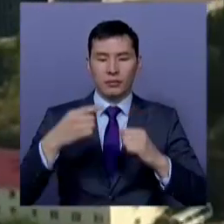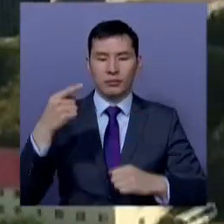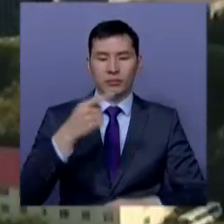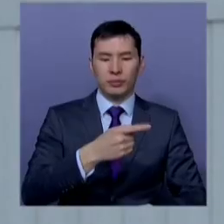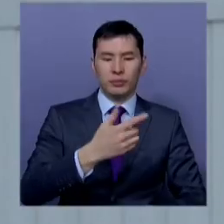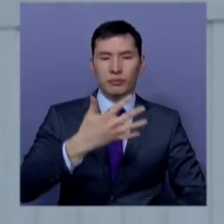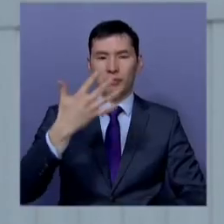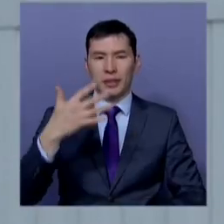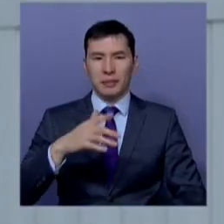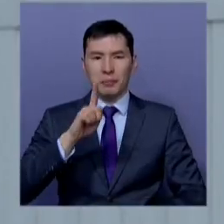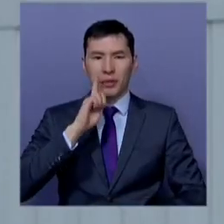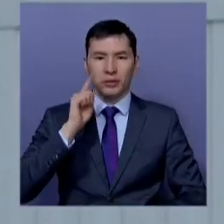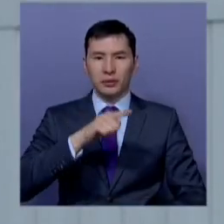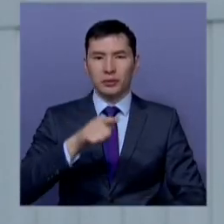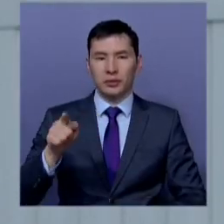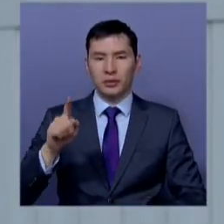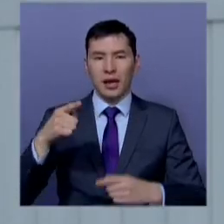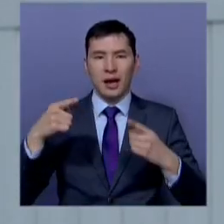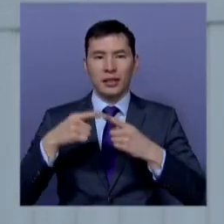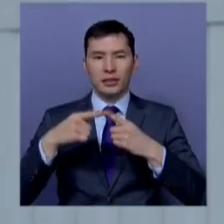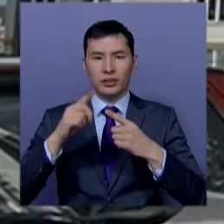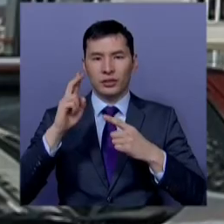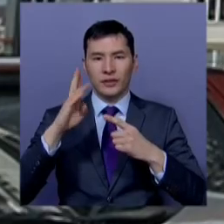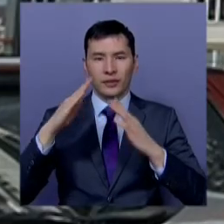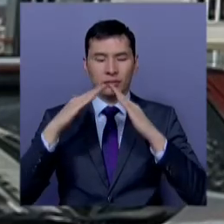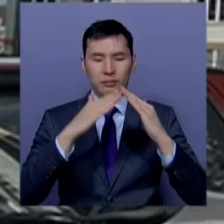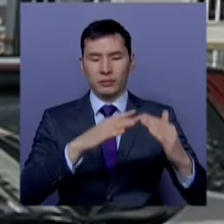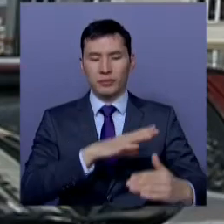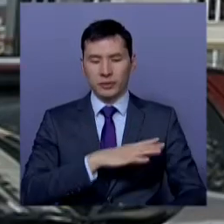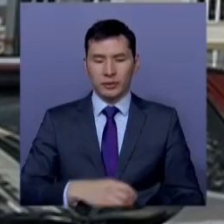жасқа жалға берілетін пәтерлердің кілттері табысталды.